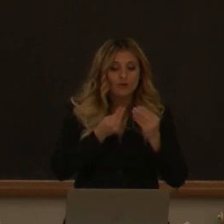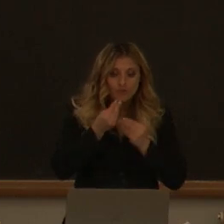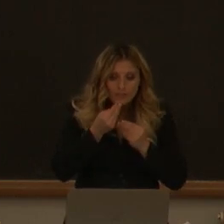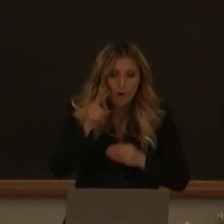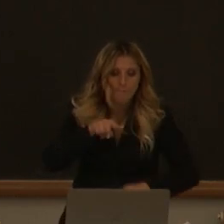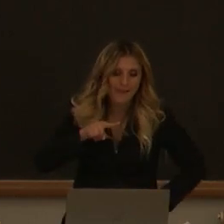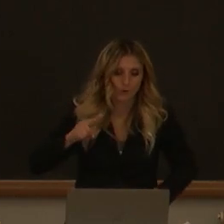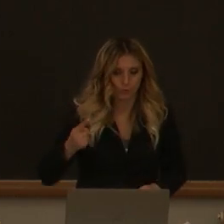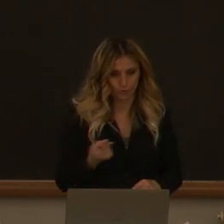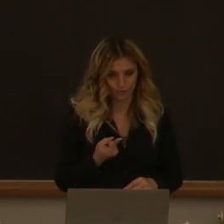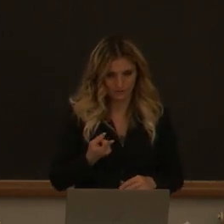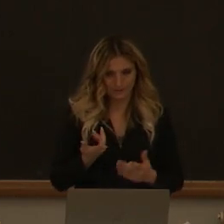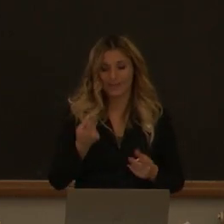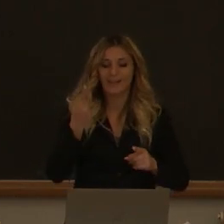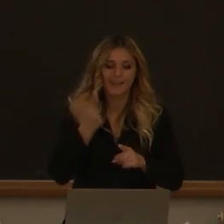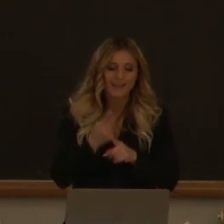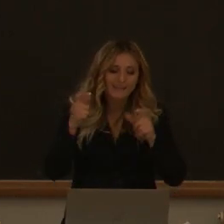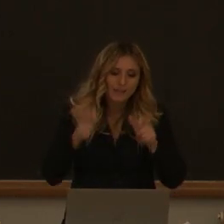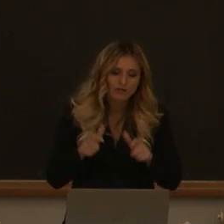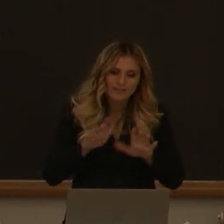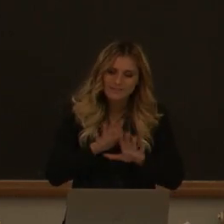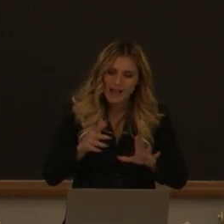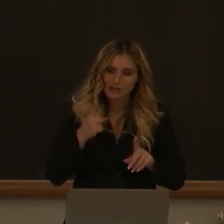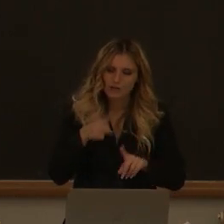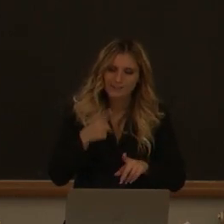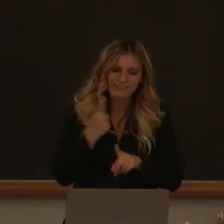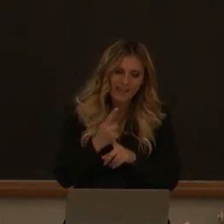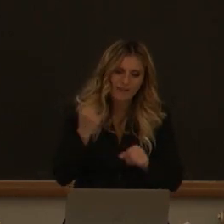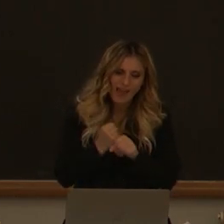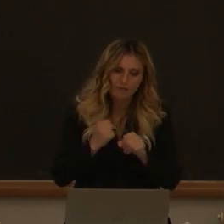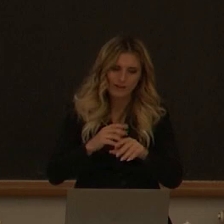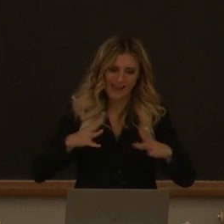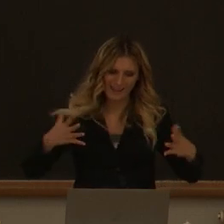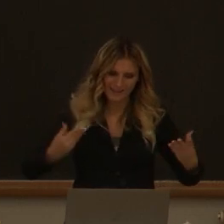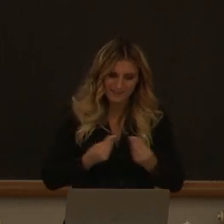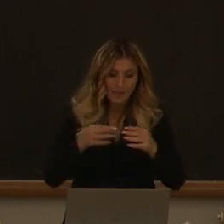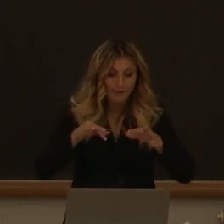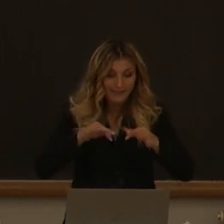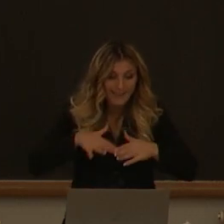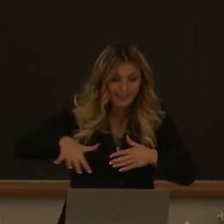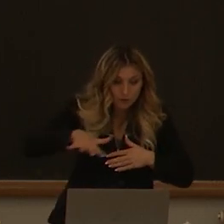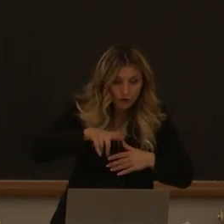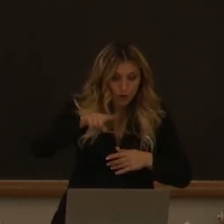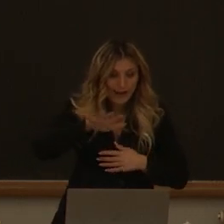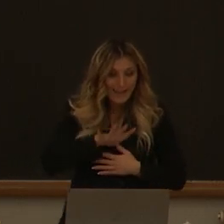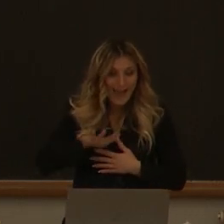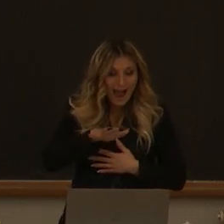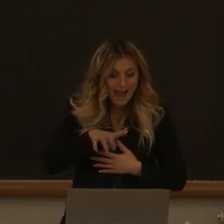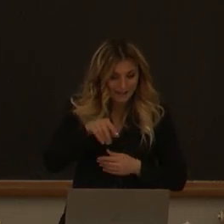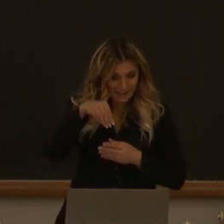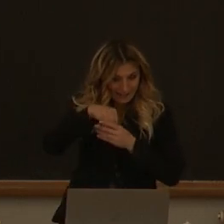di fatto. Quindi è necessario operare in stretta sinergia con il territorio e con le aree interne, ma